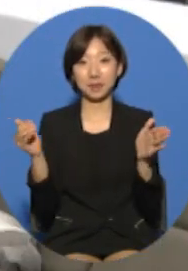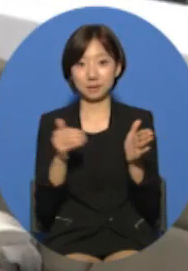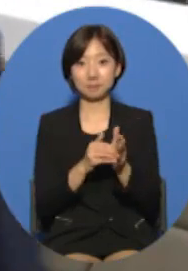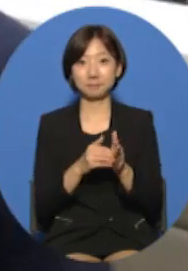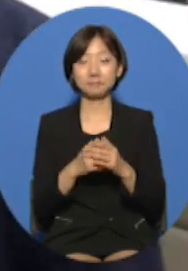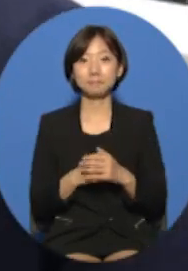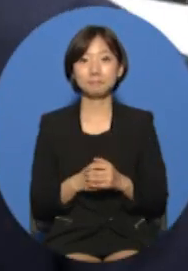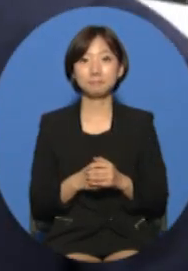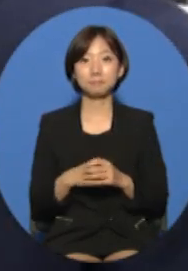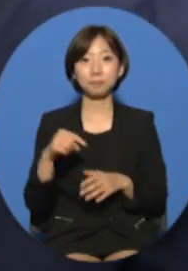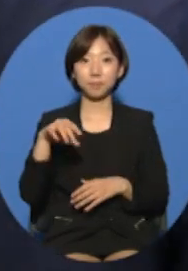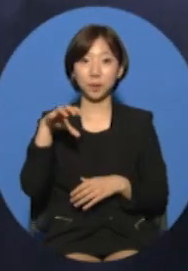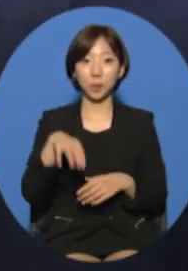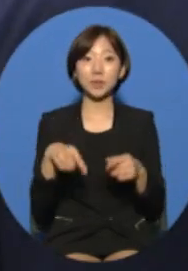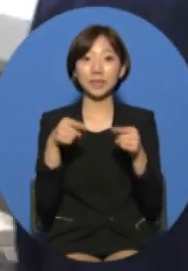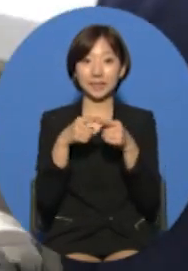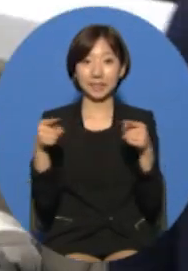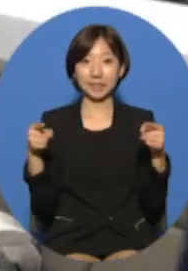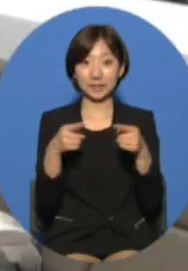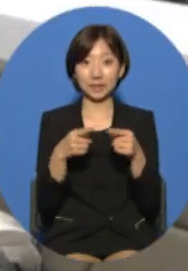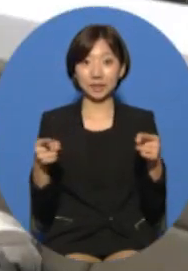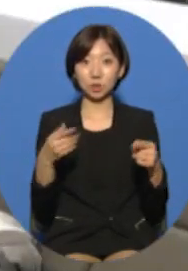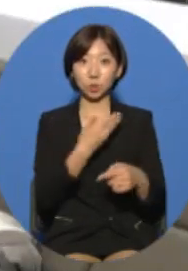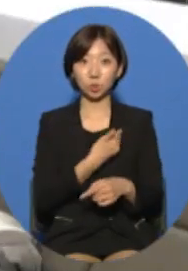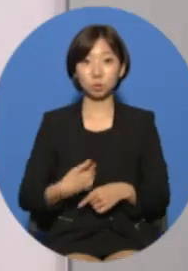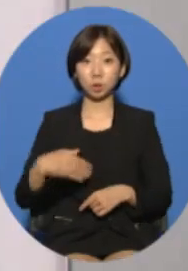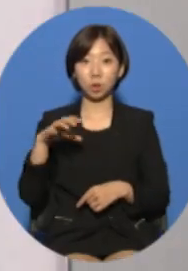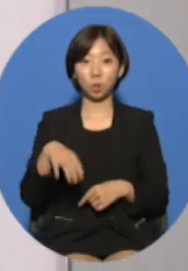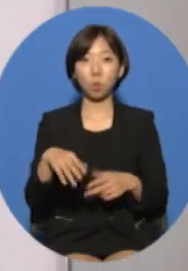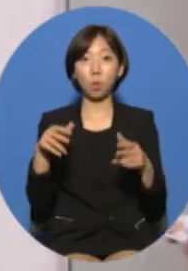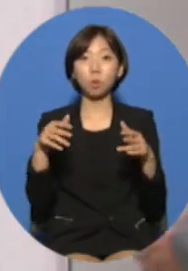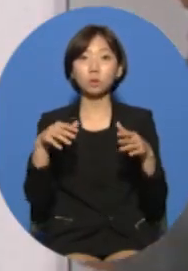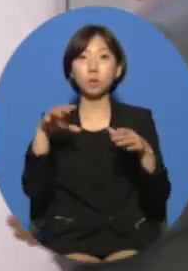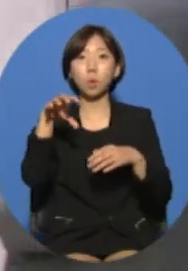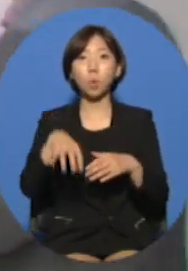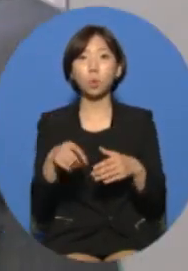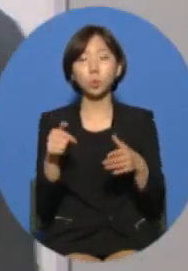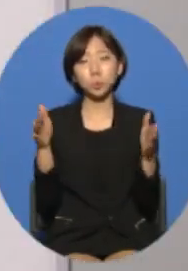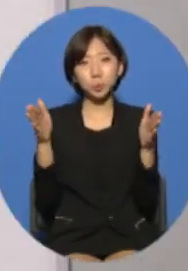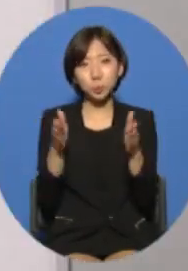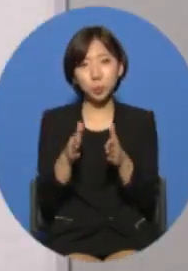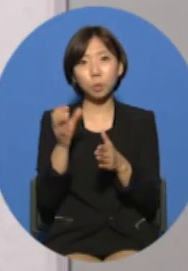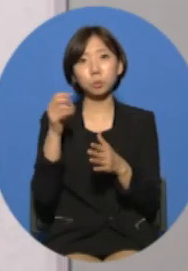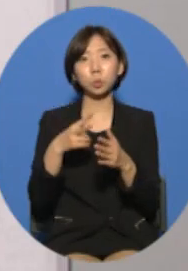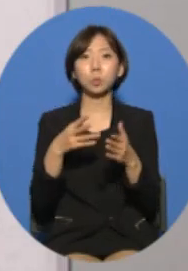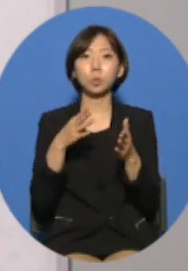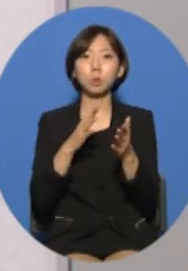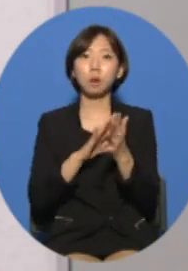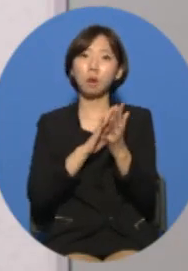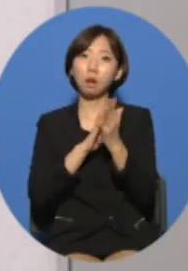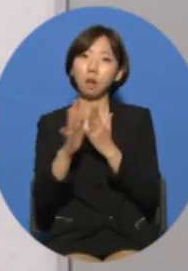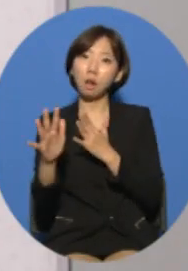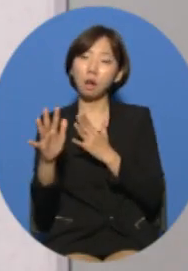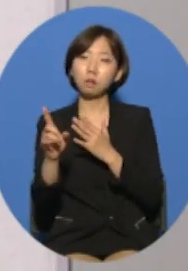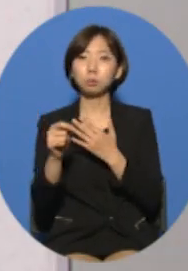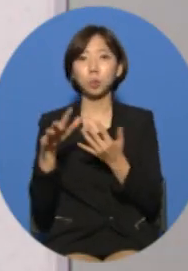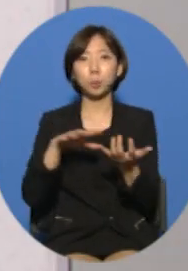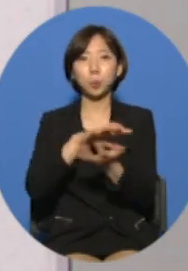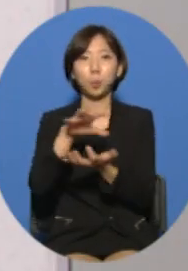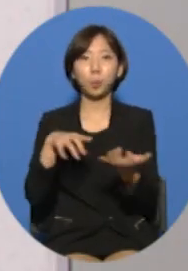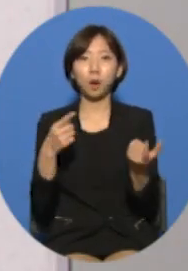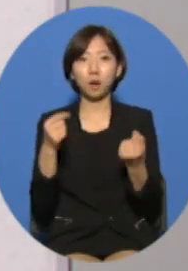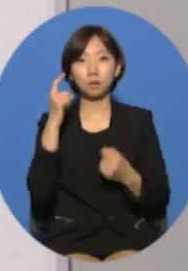여기는 곡선동 주민센터 1층인데요. 생각보다 공간이 협소하면서 이따가 선거인 분들이 많이 몰리게 된다면 조금 혼잡할